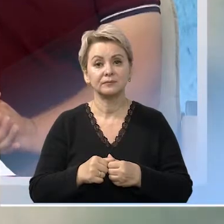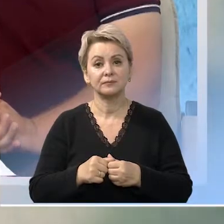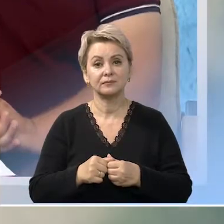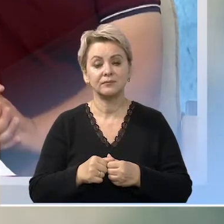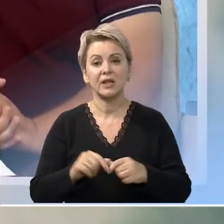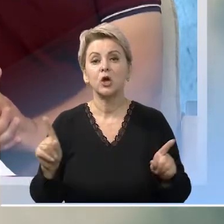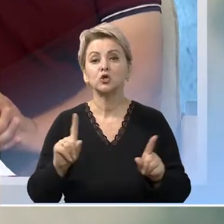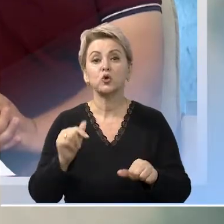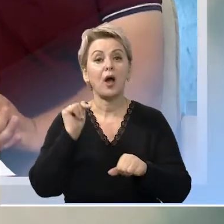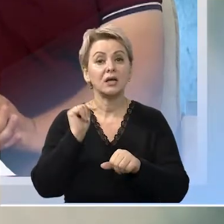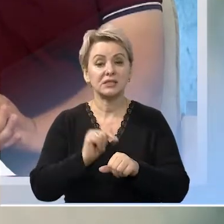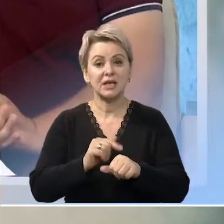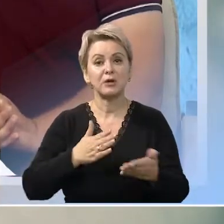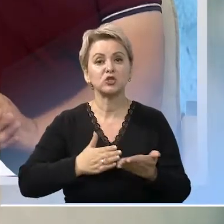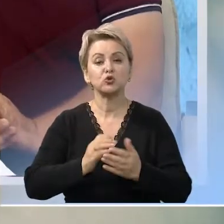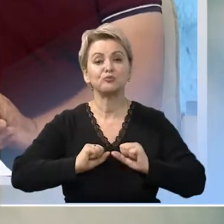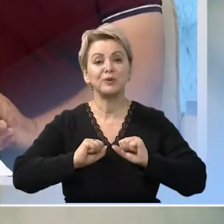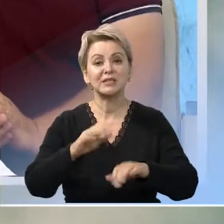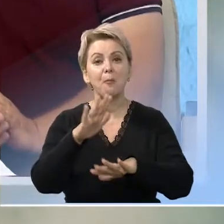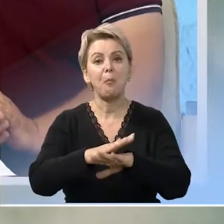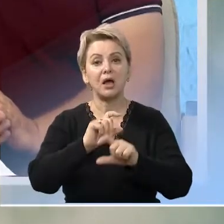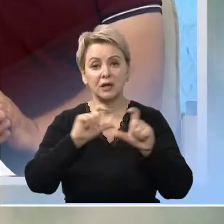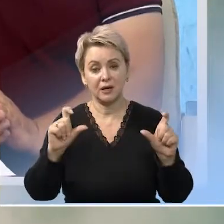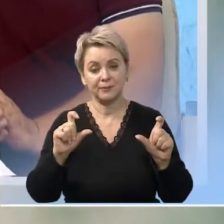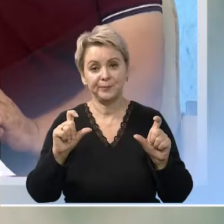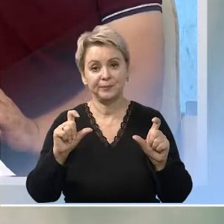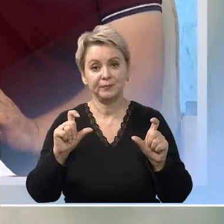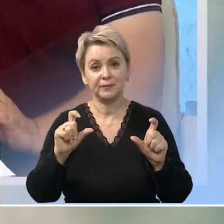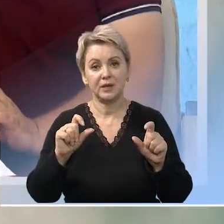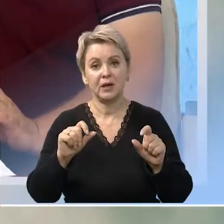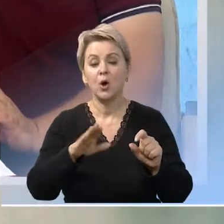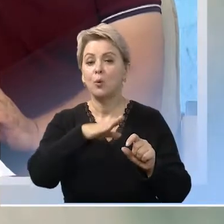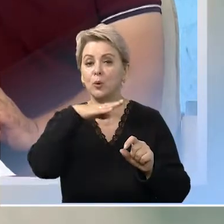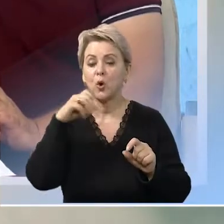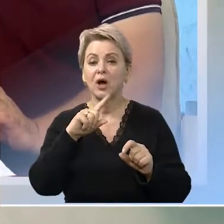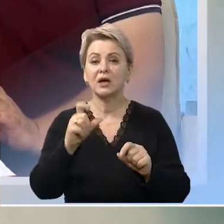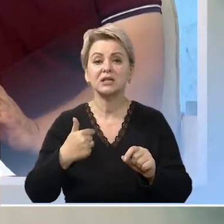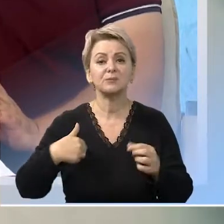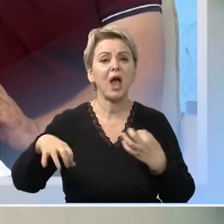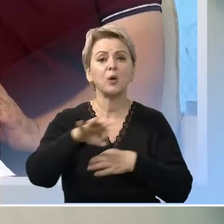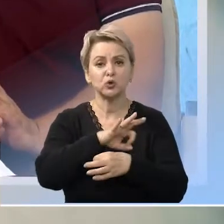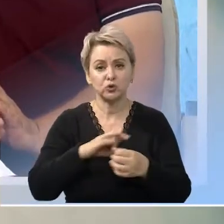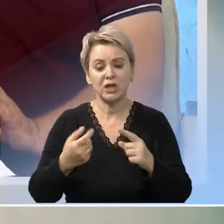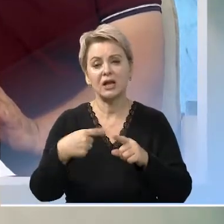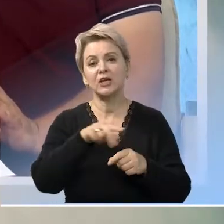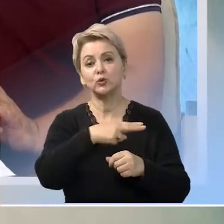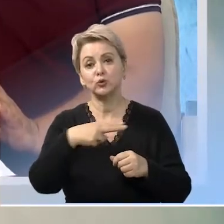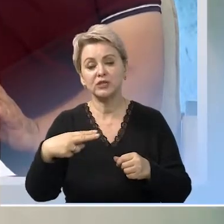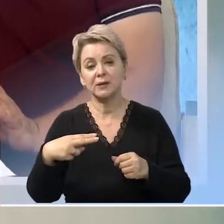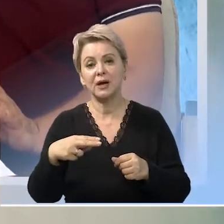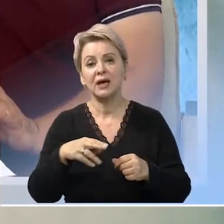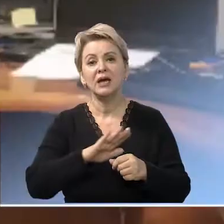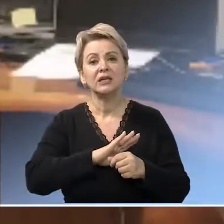Ну вот, что касаемо служб безопасности банков. Неоднократно мы и с вами обсуждали уже эту тему,